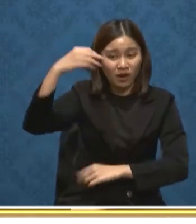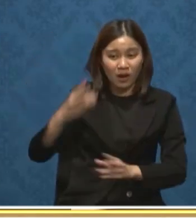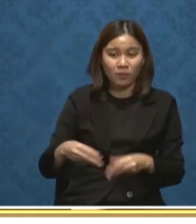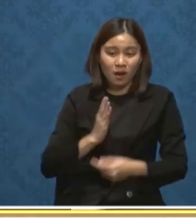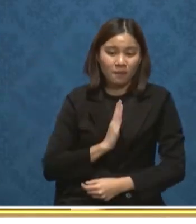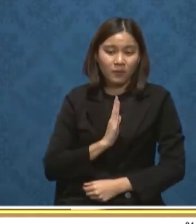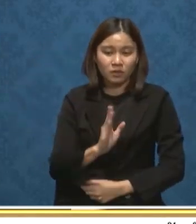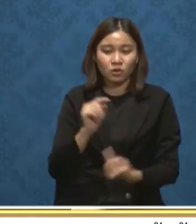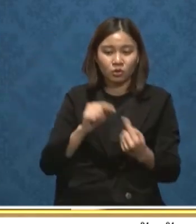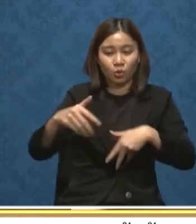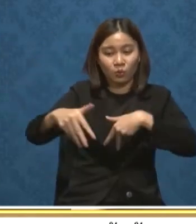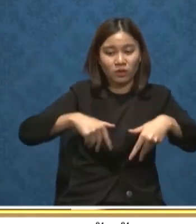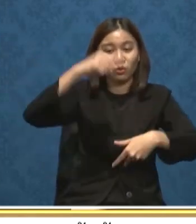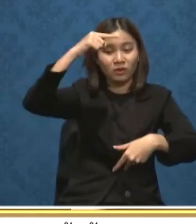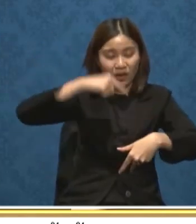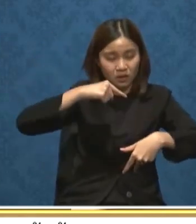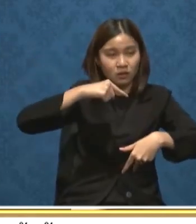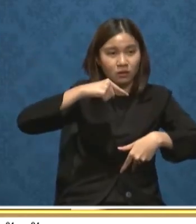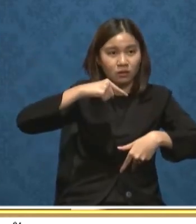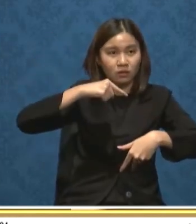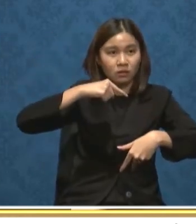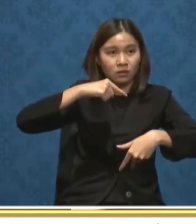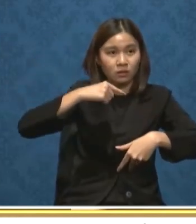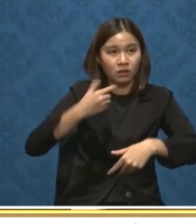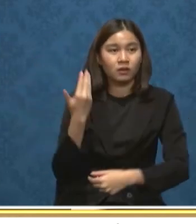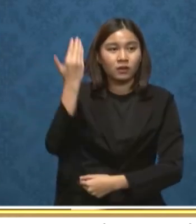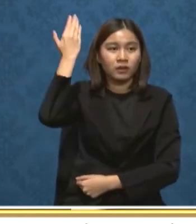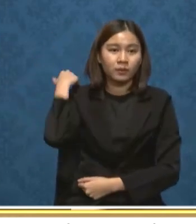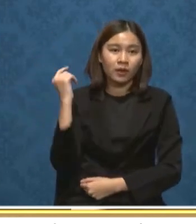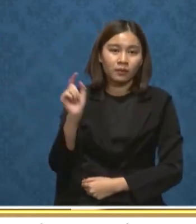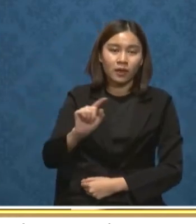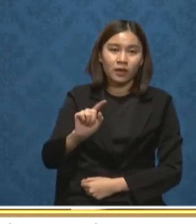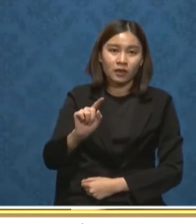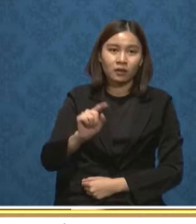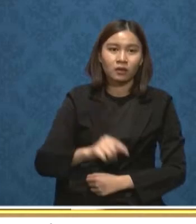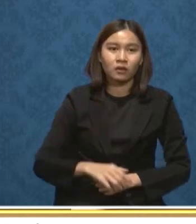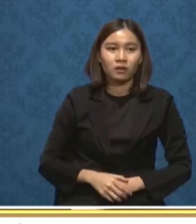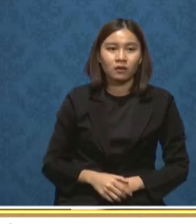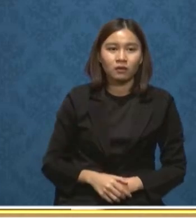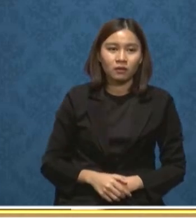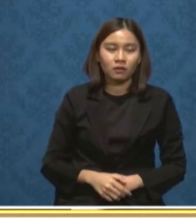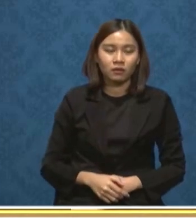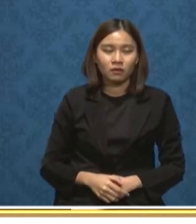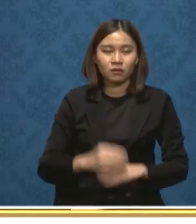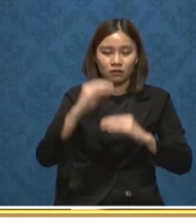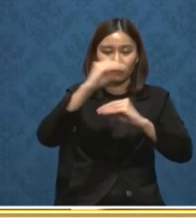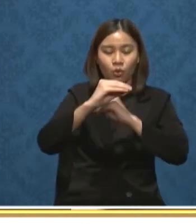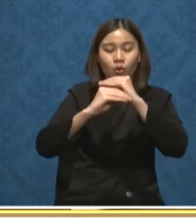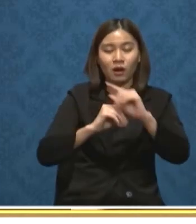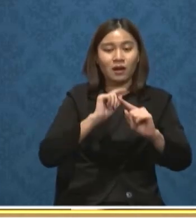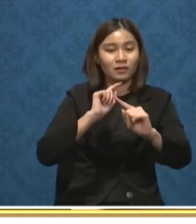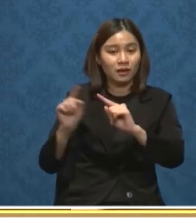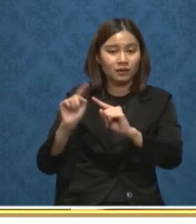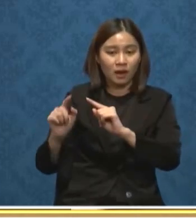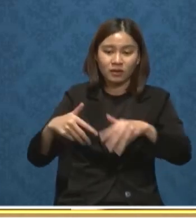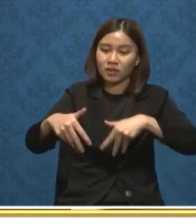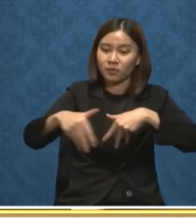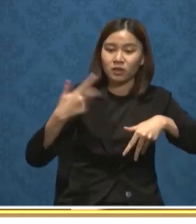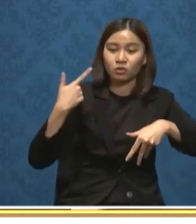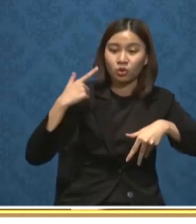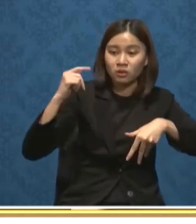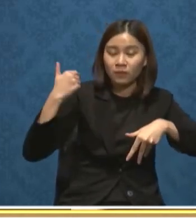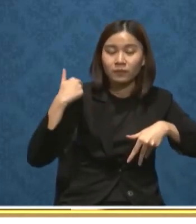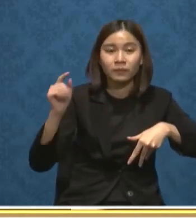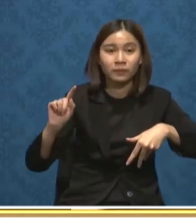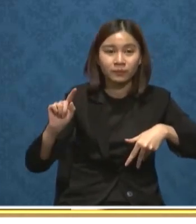ความเป็ทำของประชาชคนไยที่ผ่านมาครับโครงการอะไรที่ประชาชนจะได้ประโยชน